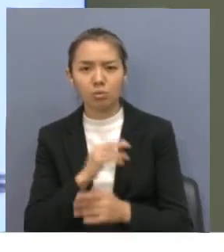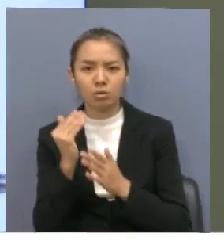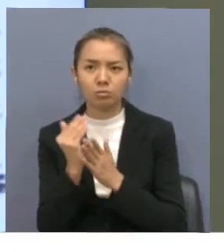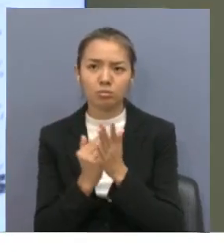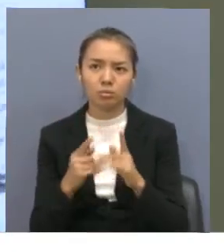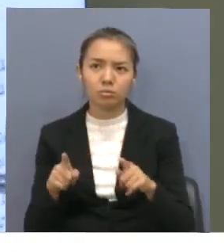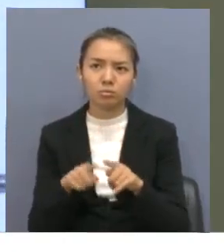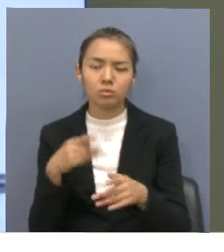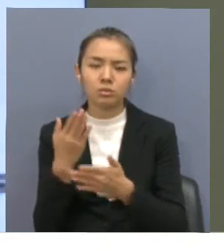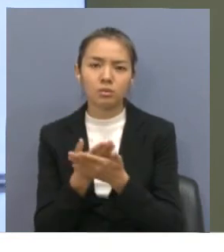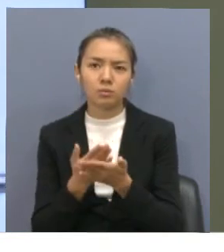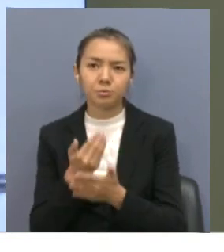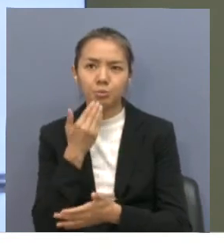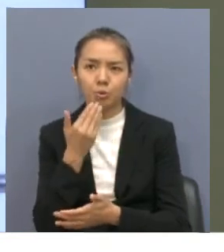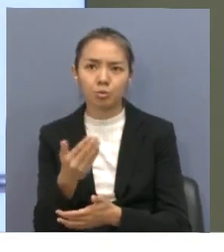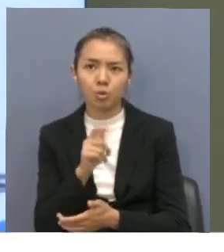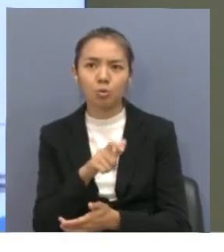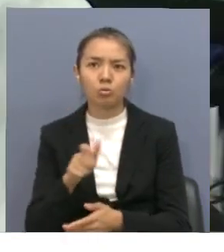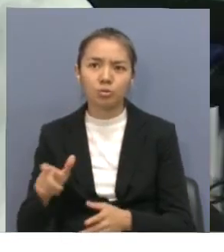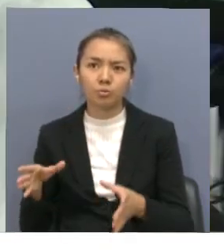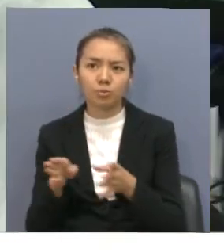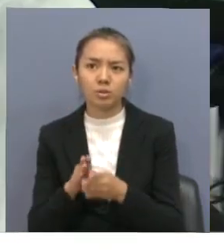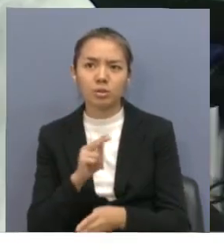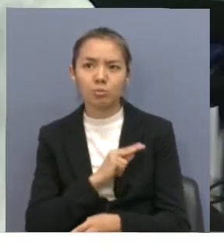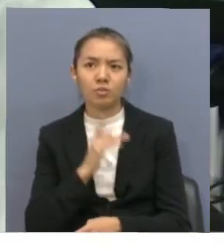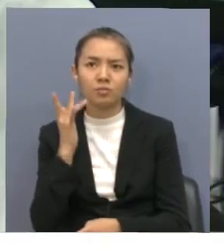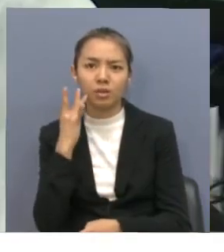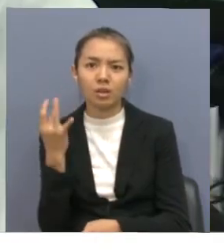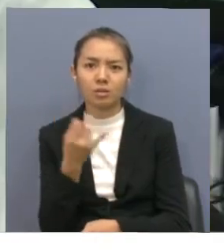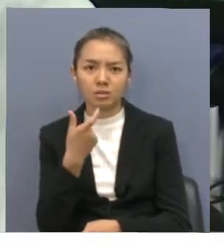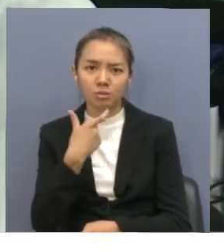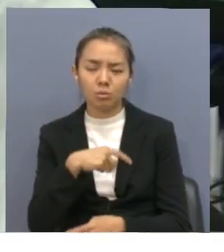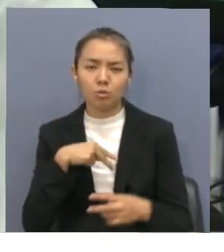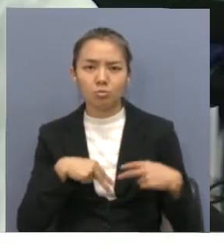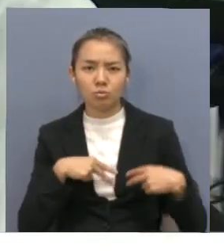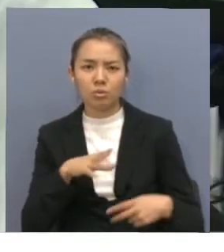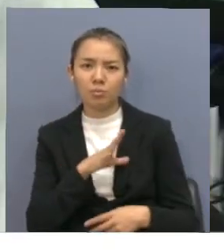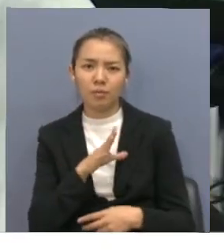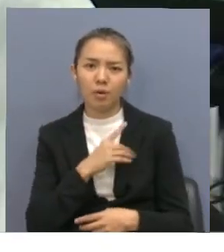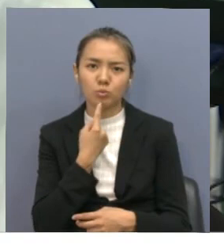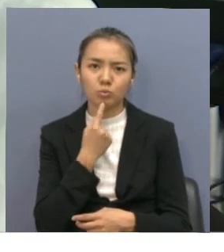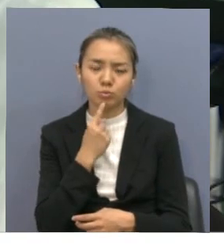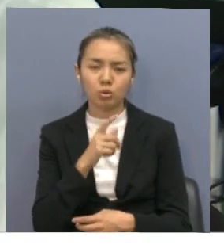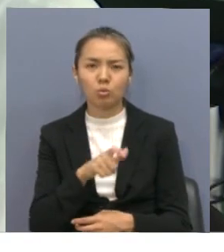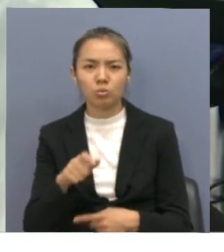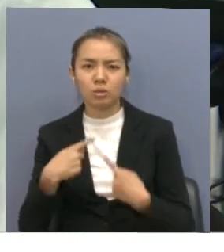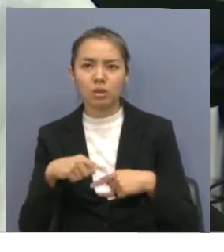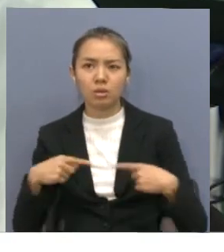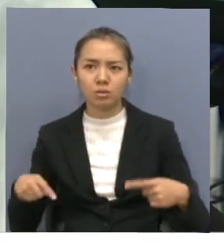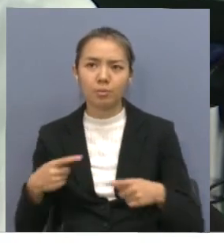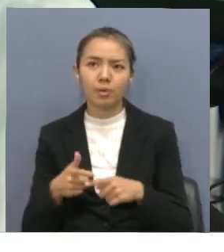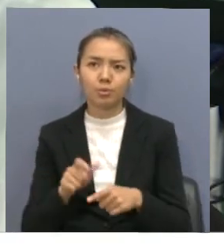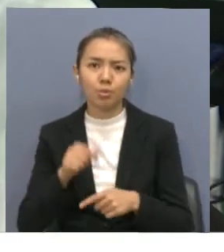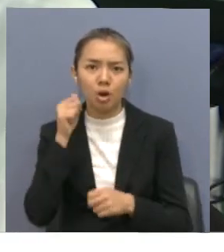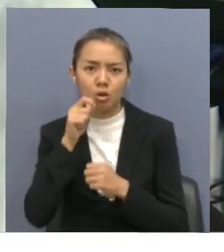бойынша кеңес сұрайды. Адамдармен жұмыс істеу қашанда қызықты және өзіндік қиындықтары да бар. Клиенттер де әртүрлі, сондықтан